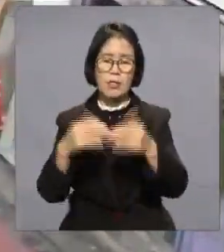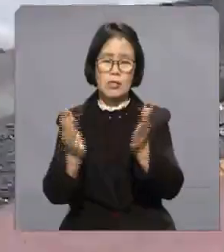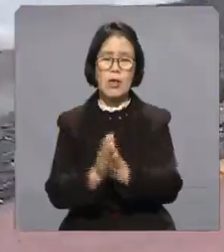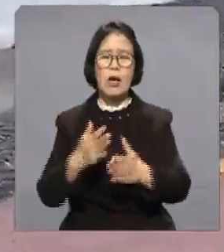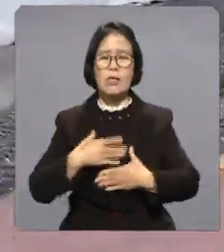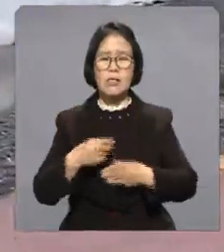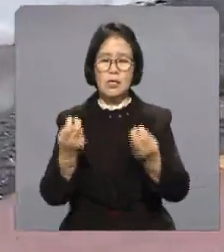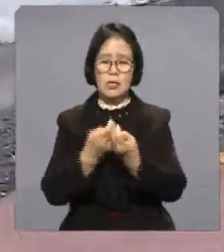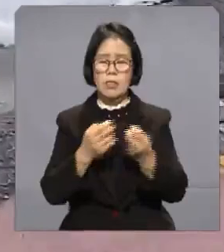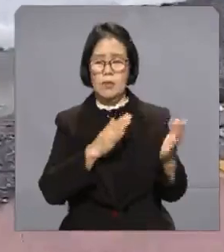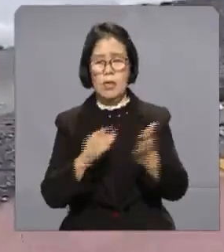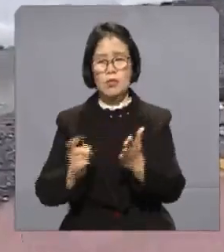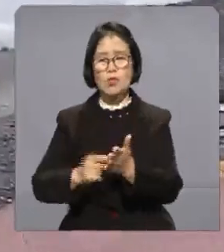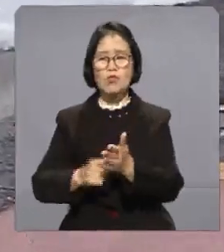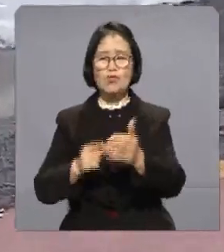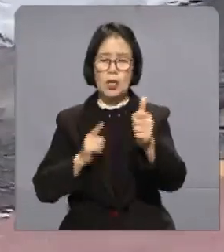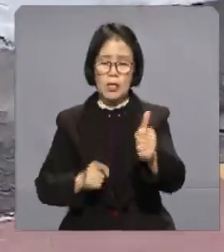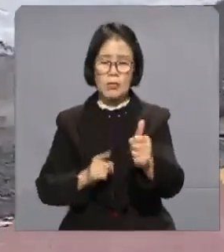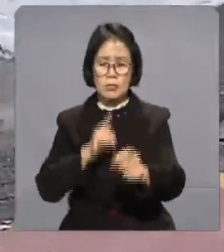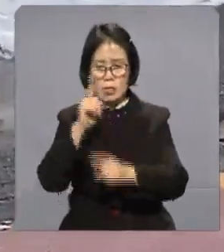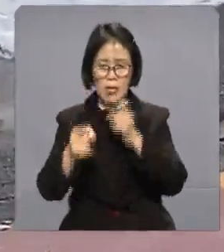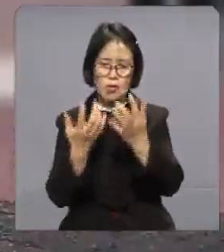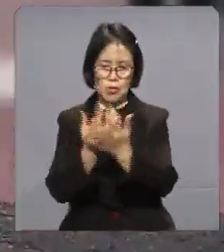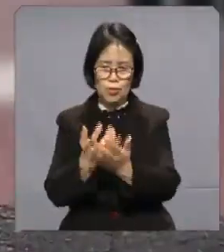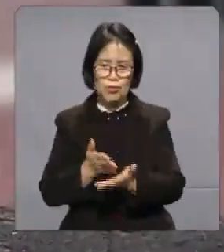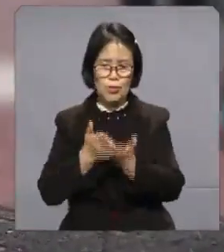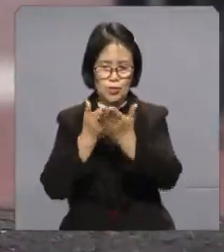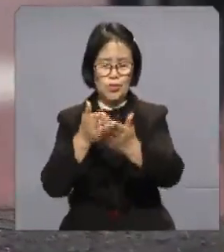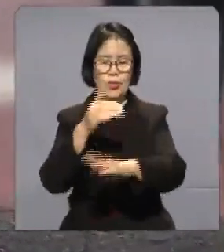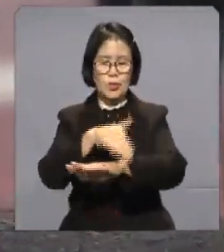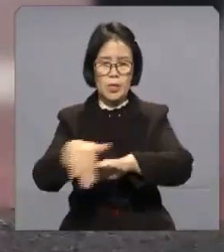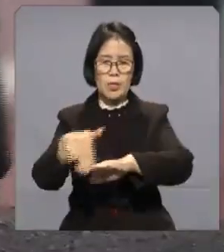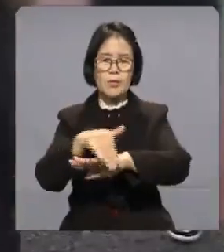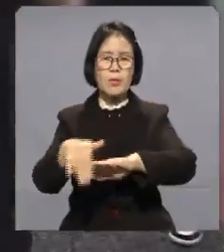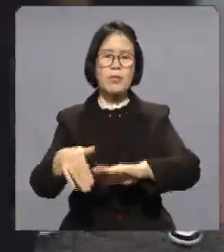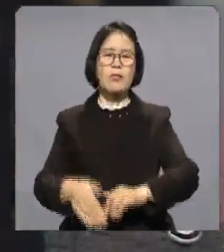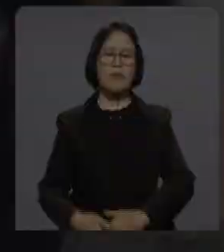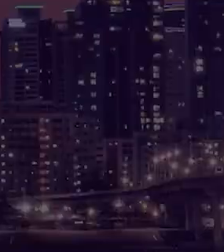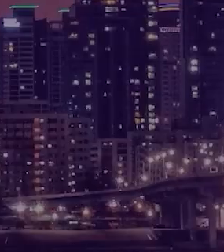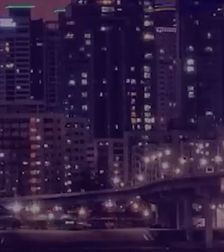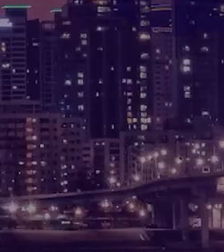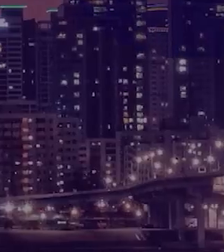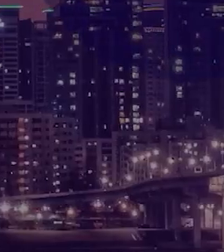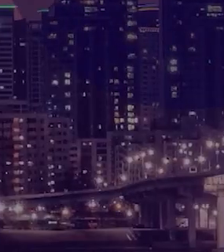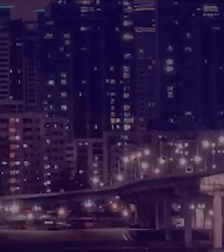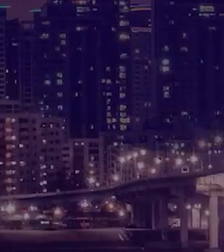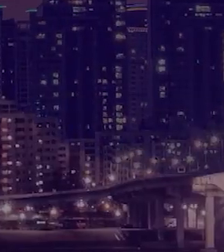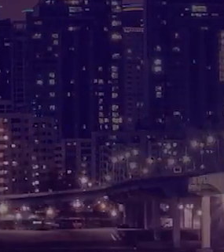안전대책 마련을 촉구하는 탄원서를 제출할 예정입니다. OBS 뉴스 백소민입니다.